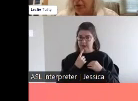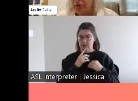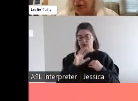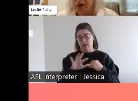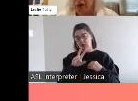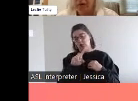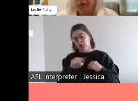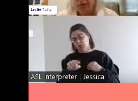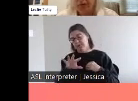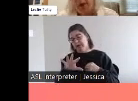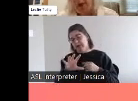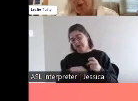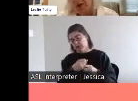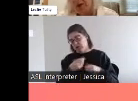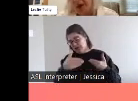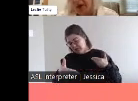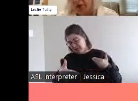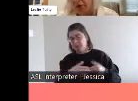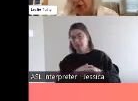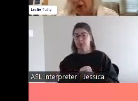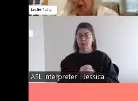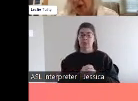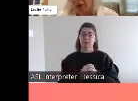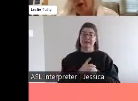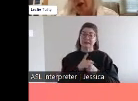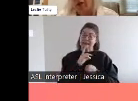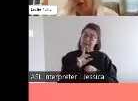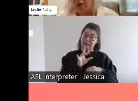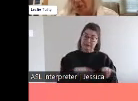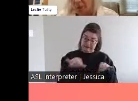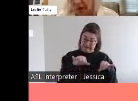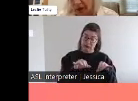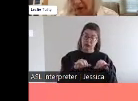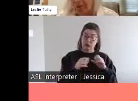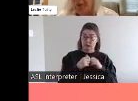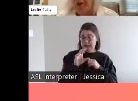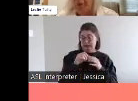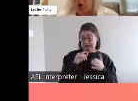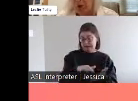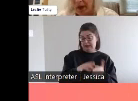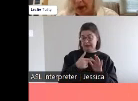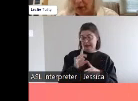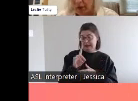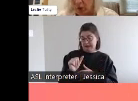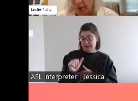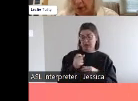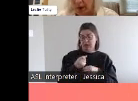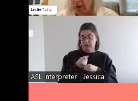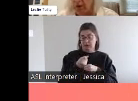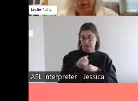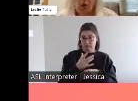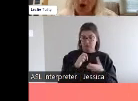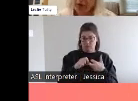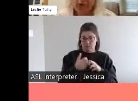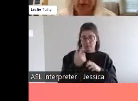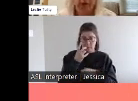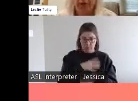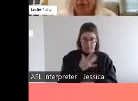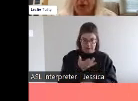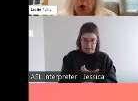étaient associées à une plus mauvaise santé mentale sur 2 ans et demi. C'est à peu près standard dans l'étude